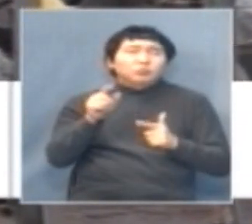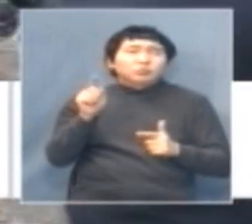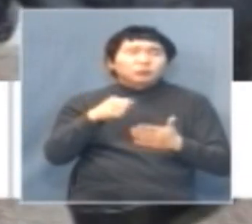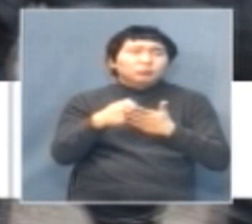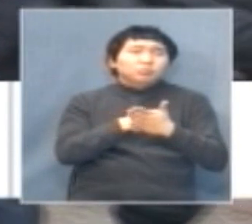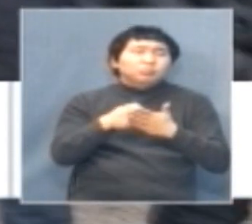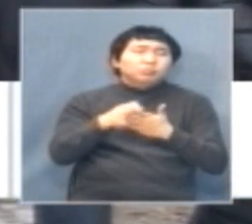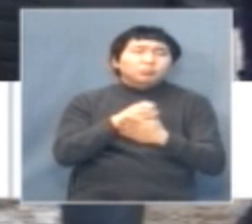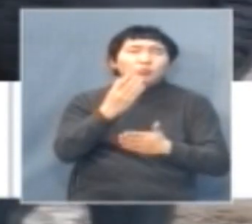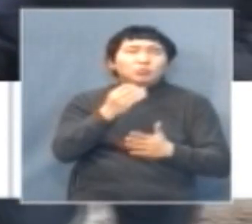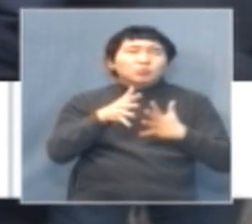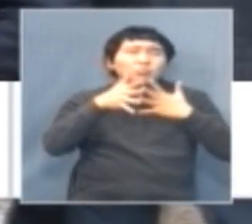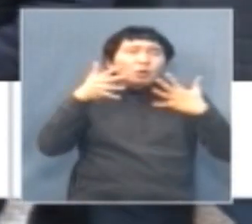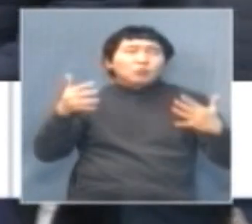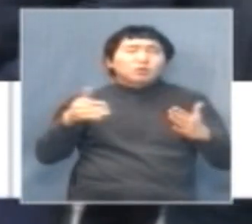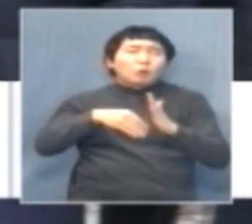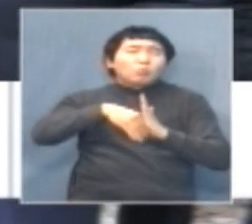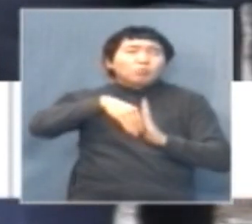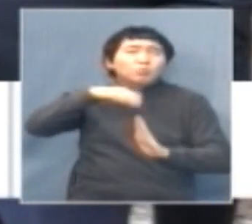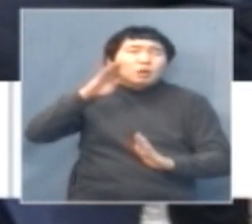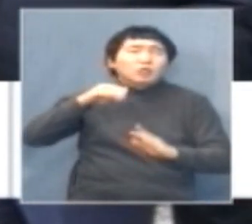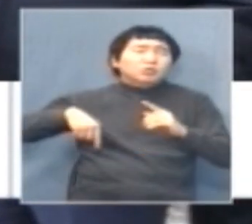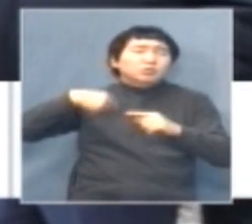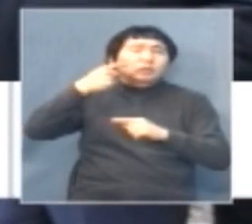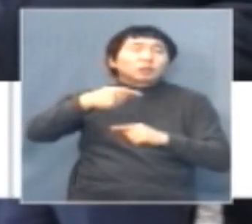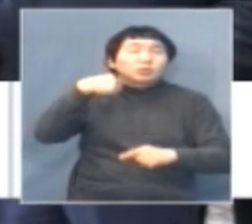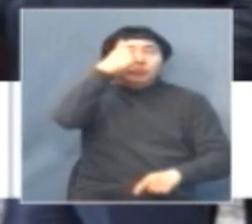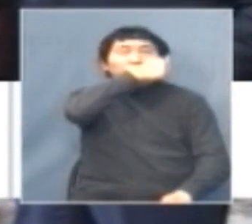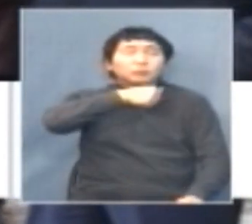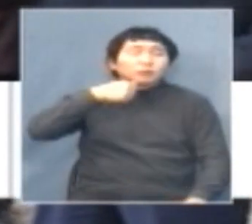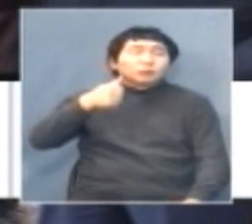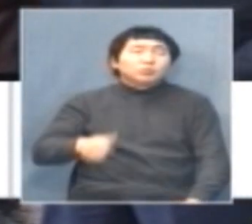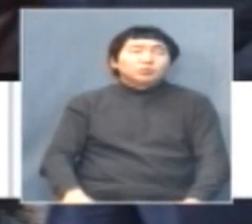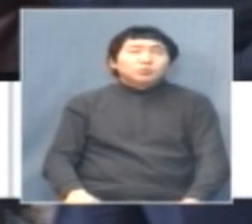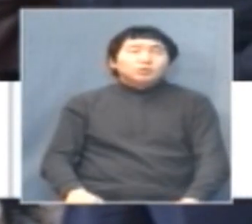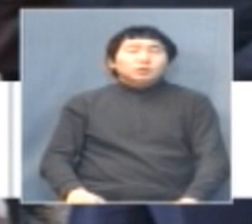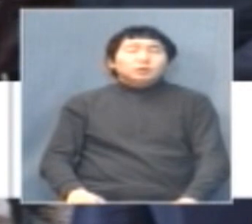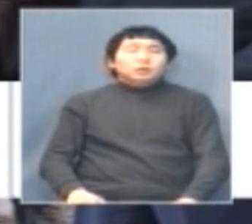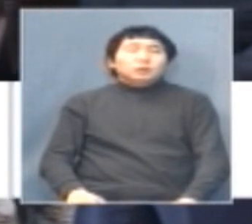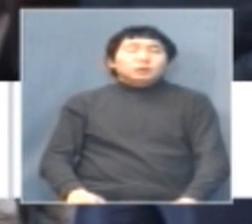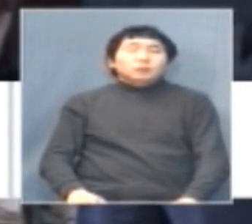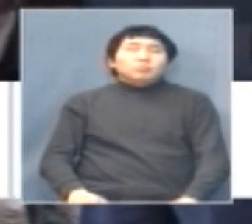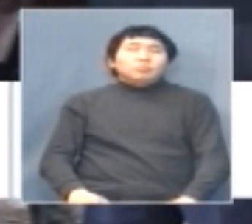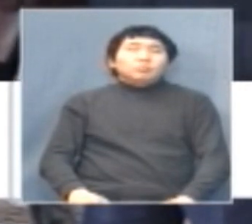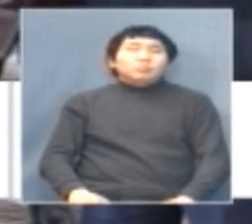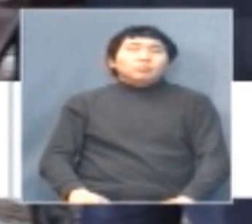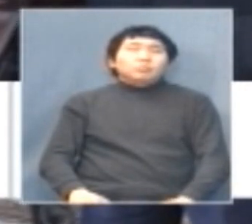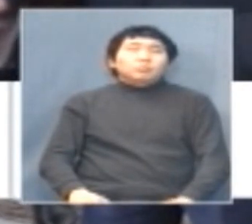еще больших успехов в наступающем году. Ирина Саникова, Анна Мацепула, Мирас Кумаргалиев, Максат Нигметов, Алтай Акпарат.